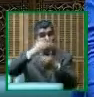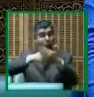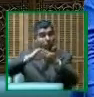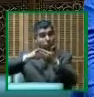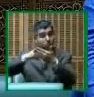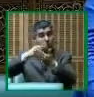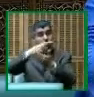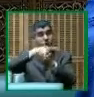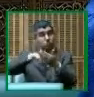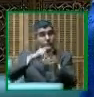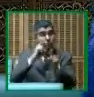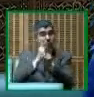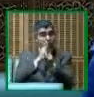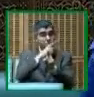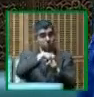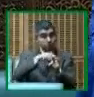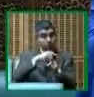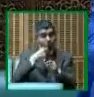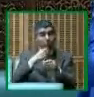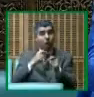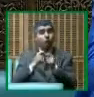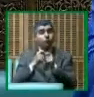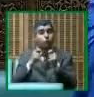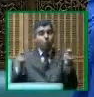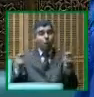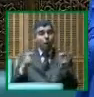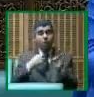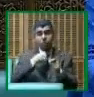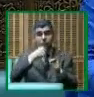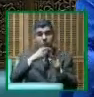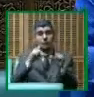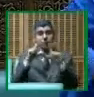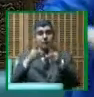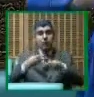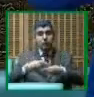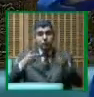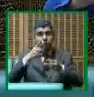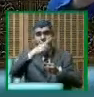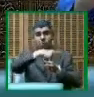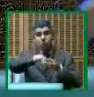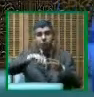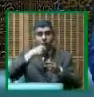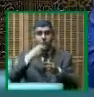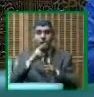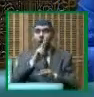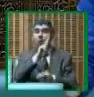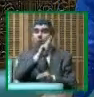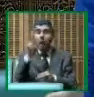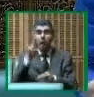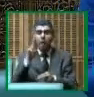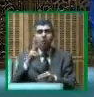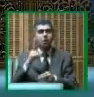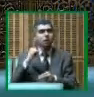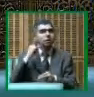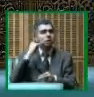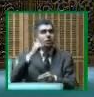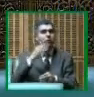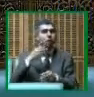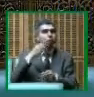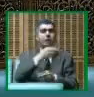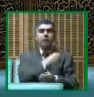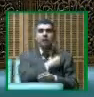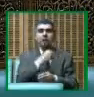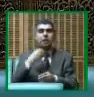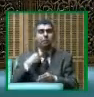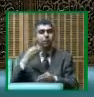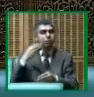المسياسه الزياده، شكون اللي واجتمعتي مع الناس اللي عطاو الرخص؟ واش شفتي شكون اللي دار هذا المشكل؟ مازال ما هضرتي لا في الجرايد ولا في التلفازه